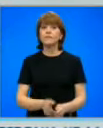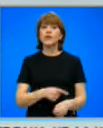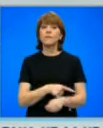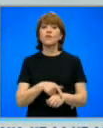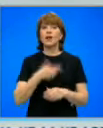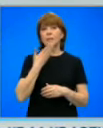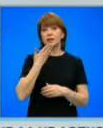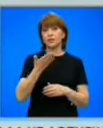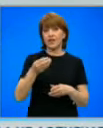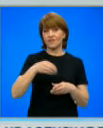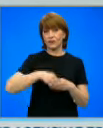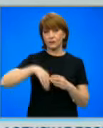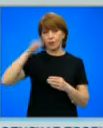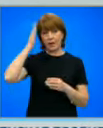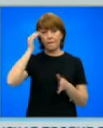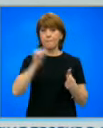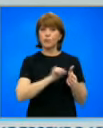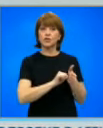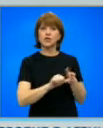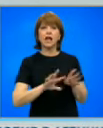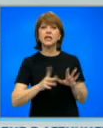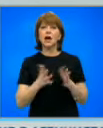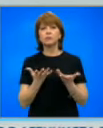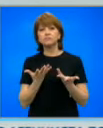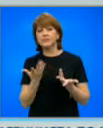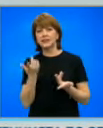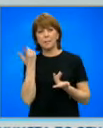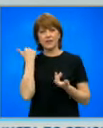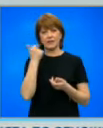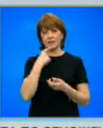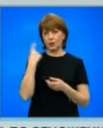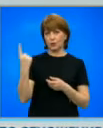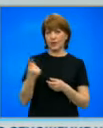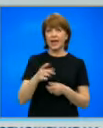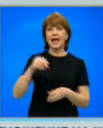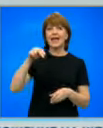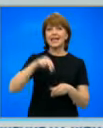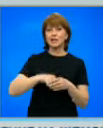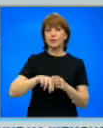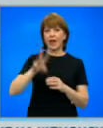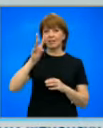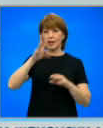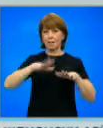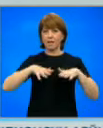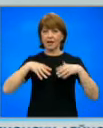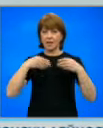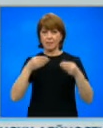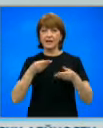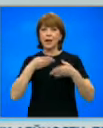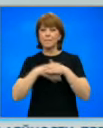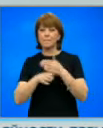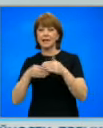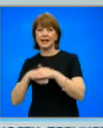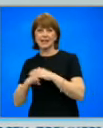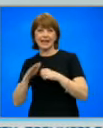на отчета си Вътрешното министерство подчерта няколко особености на изминалата година. Изборите за три парламента, мигрантския натиск по